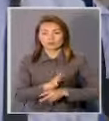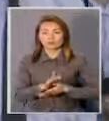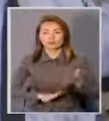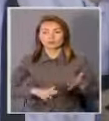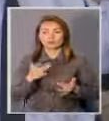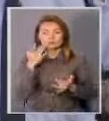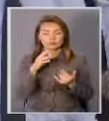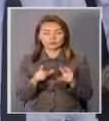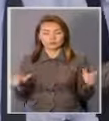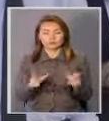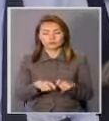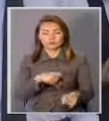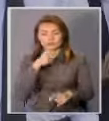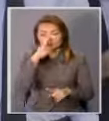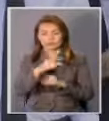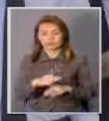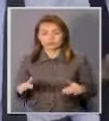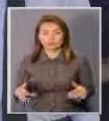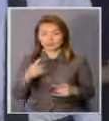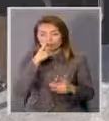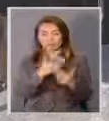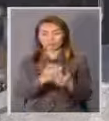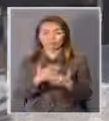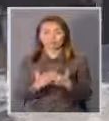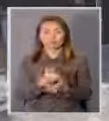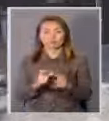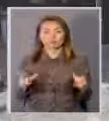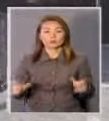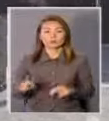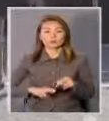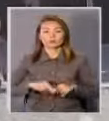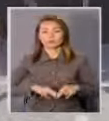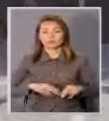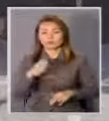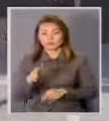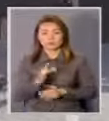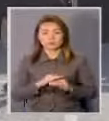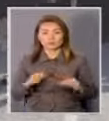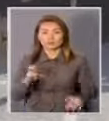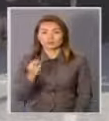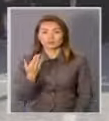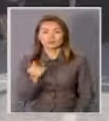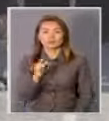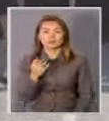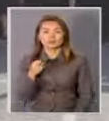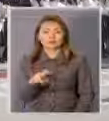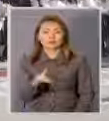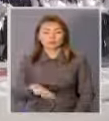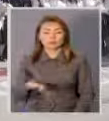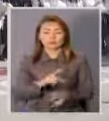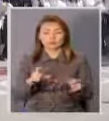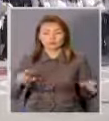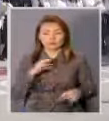кей жерлерде мектеп қашық болғандықтан оқушыларға жақын жерден жаңа білім ұяларының құрылысы жүргізілмек. Балауса Жаңаталап елді мекендеріндегі